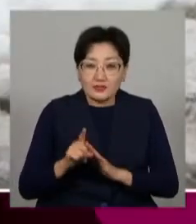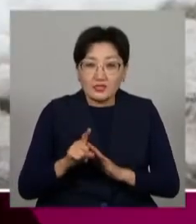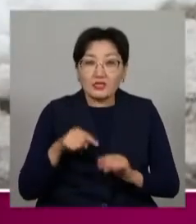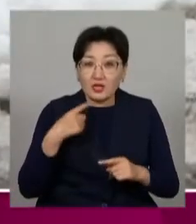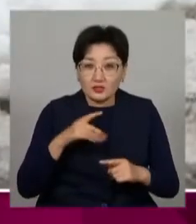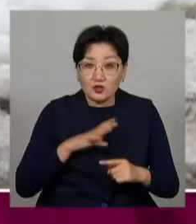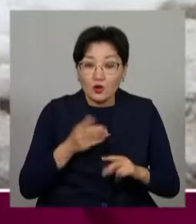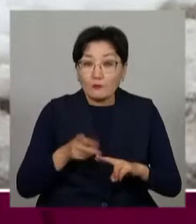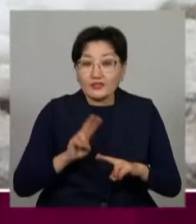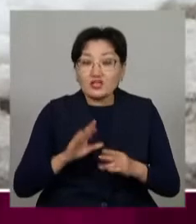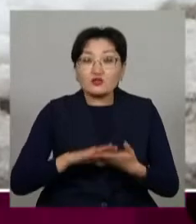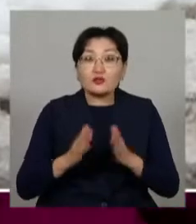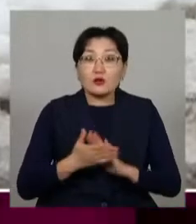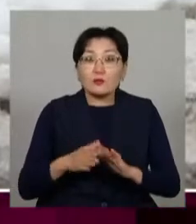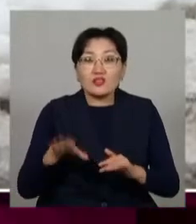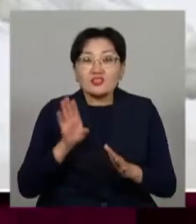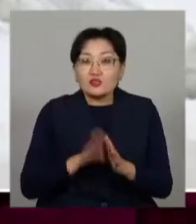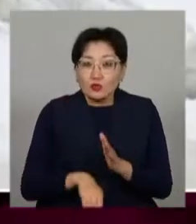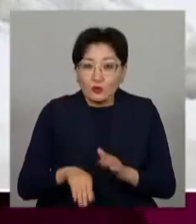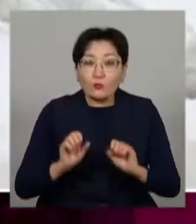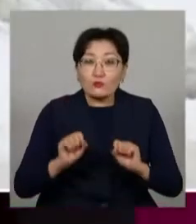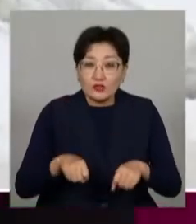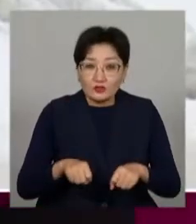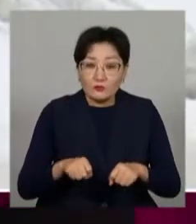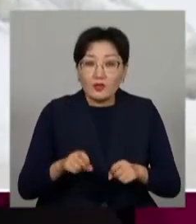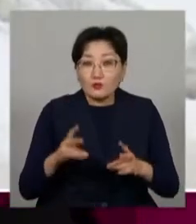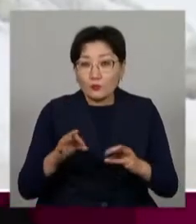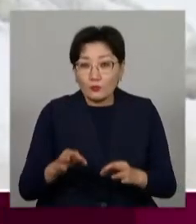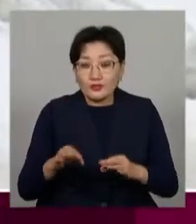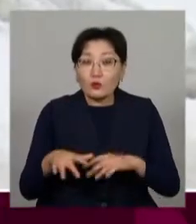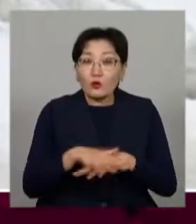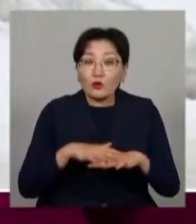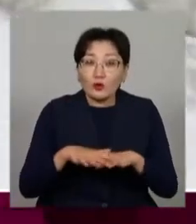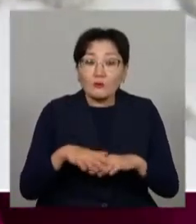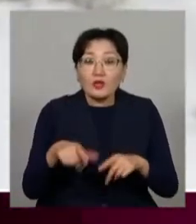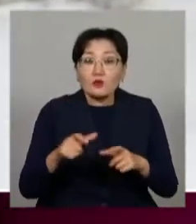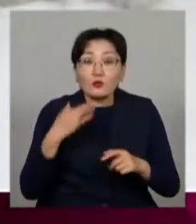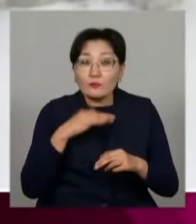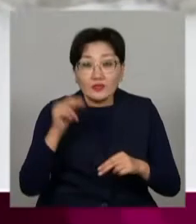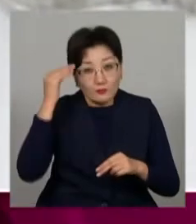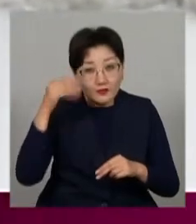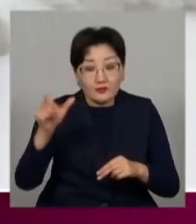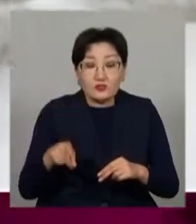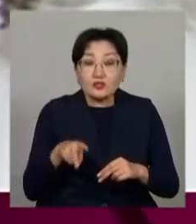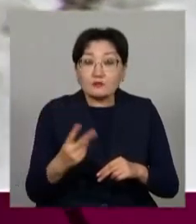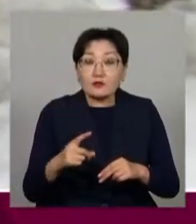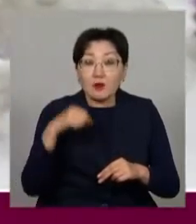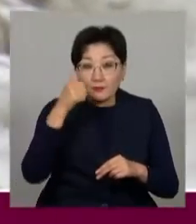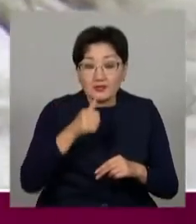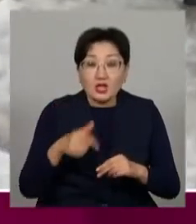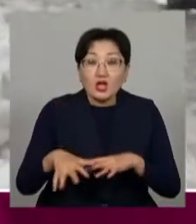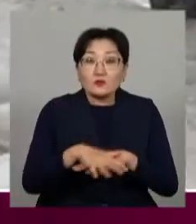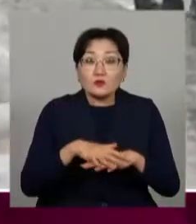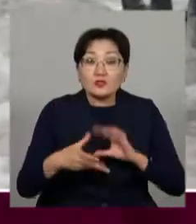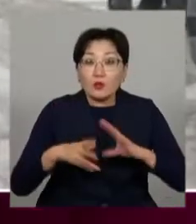тие кетті. Бұл жағдайды одан бетер ушықтырар сөзсіз, дегенмен көптеген сарапшылардың айтуынша 2021 жылы